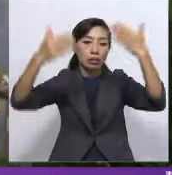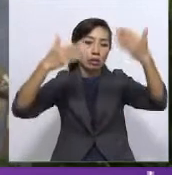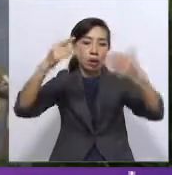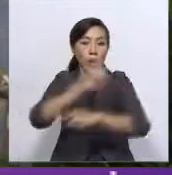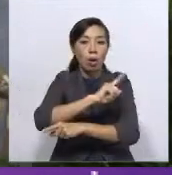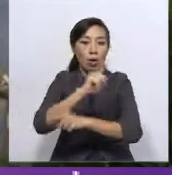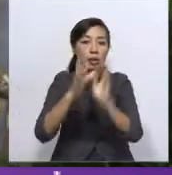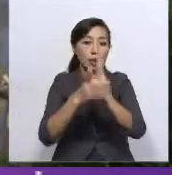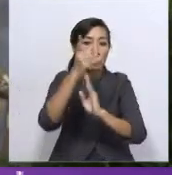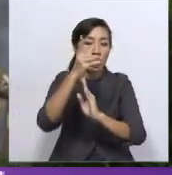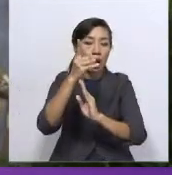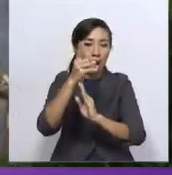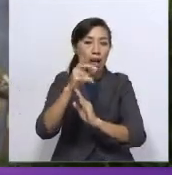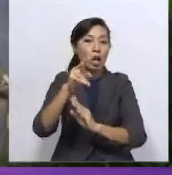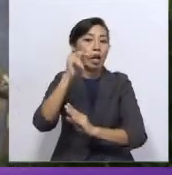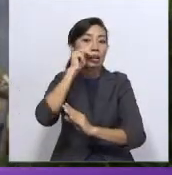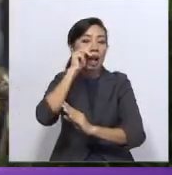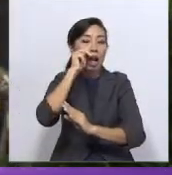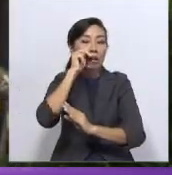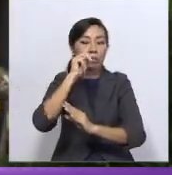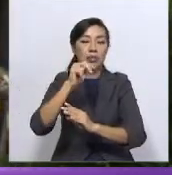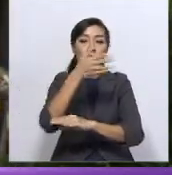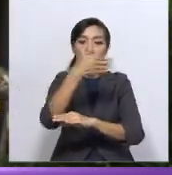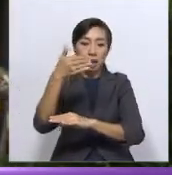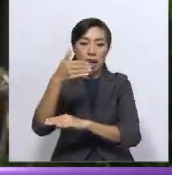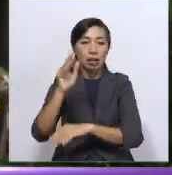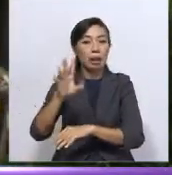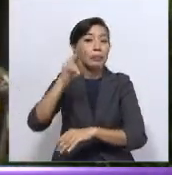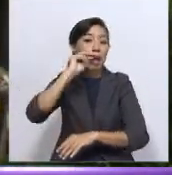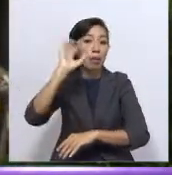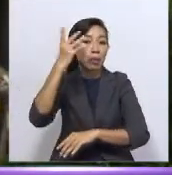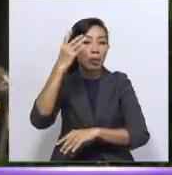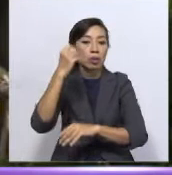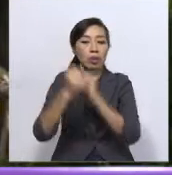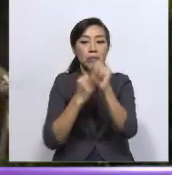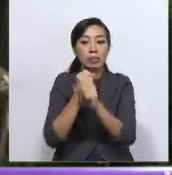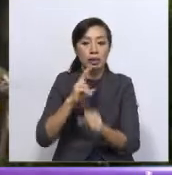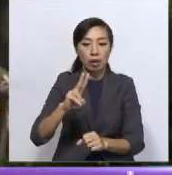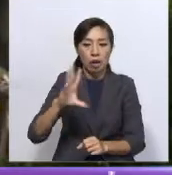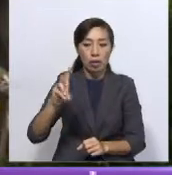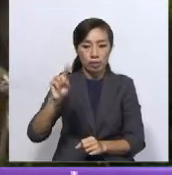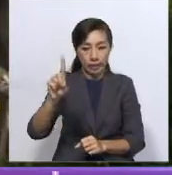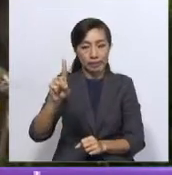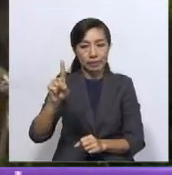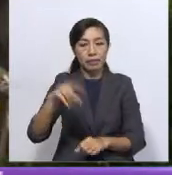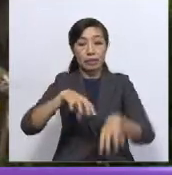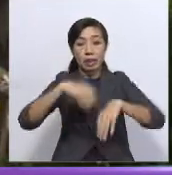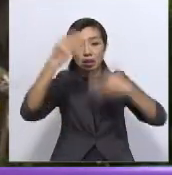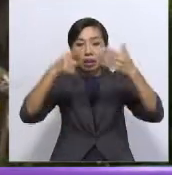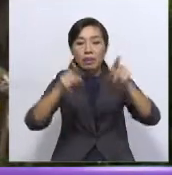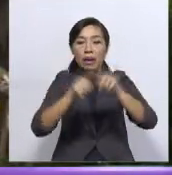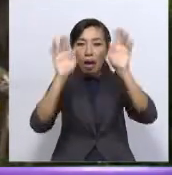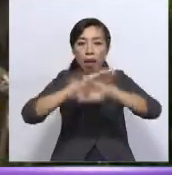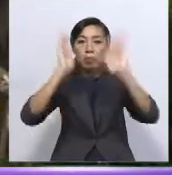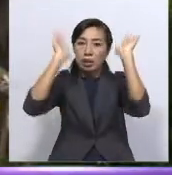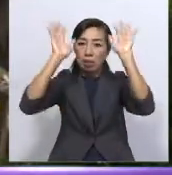วันสัปดาห์ทรัพยากรน้ำแห่งชาติและก็วันน้ำโลกประจำปี2561ขึ้นเช่นกันนะครับเพื่อที่จะร่วมรณรง